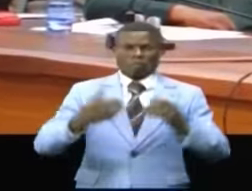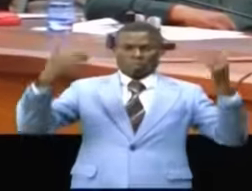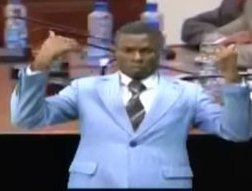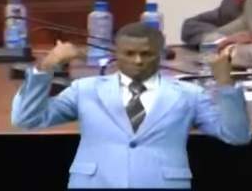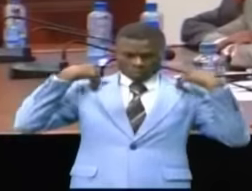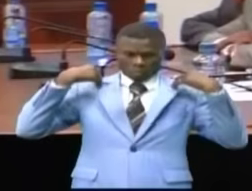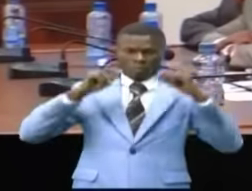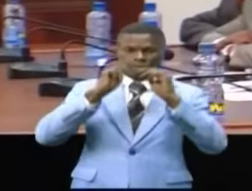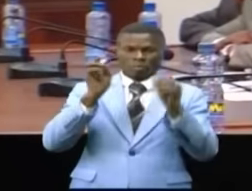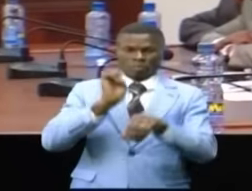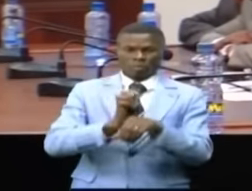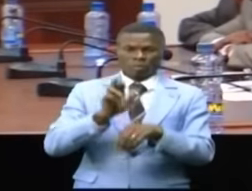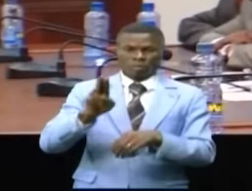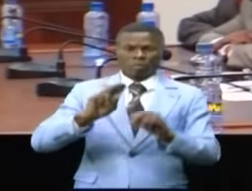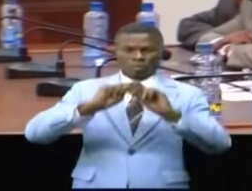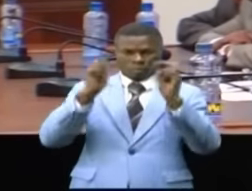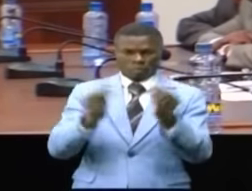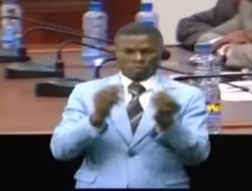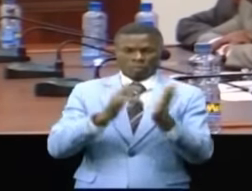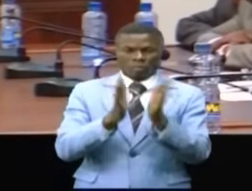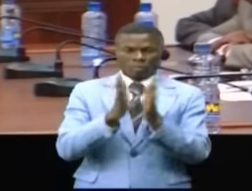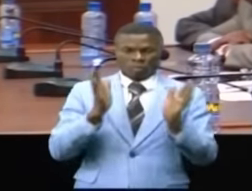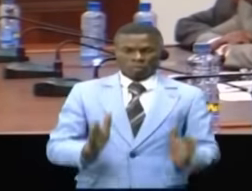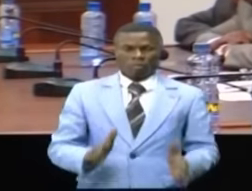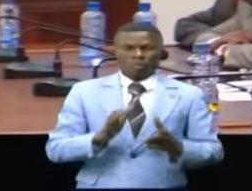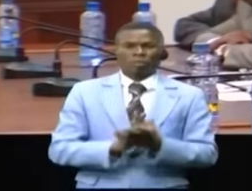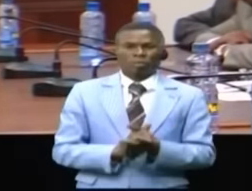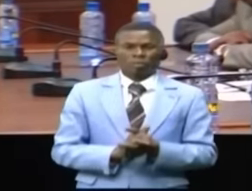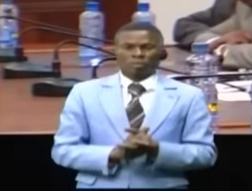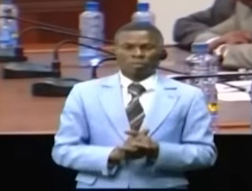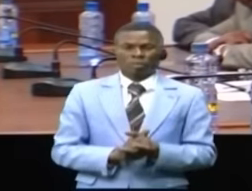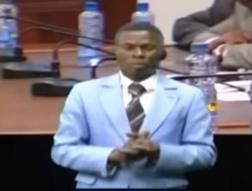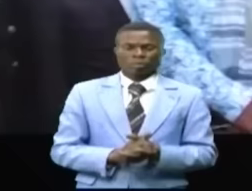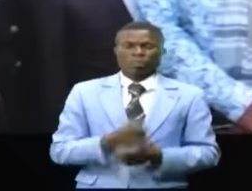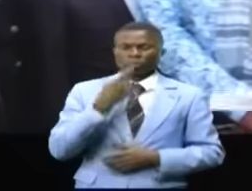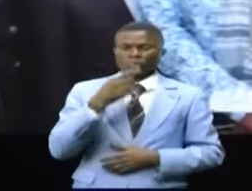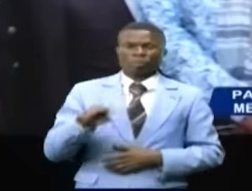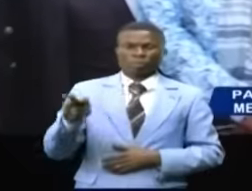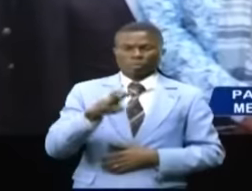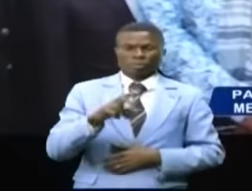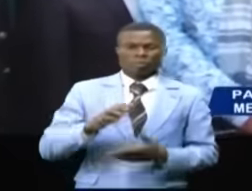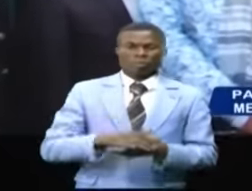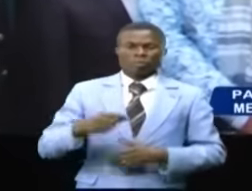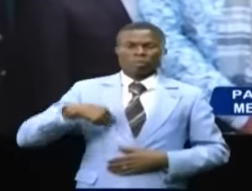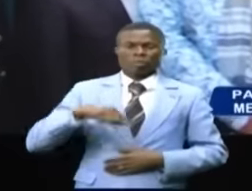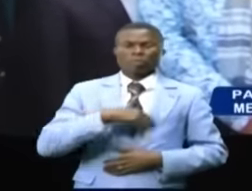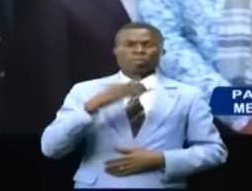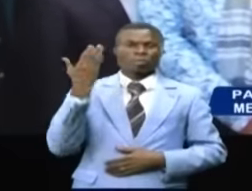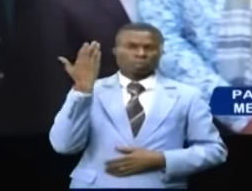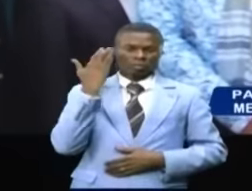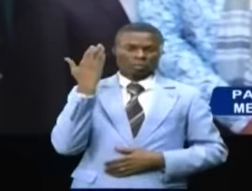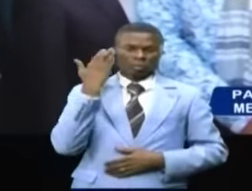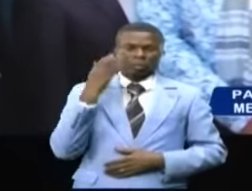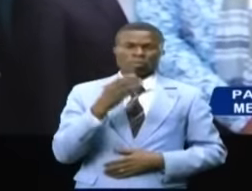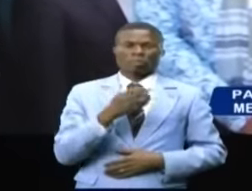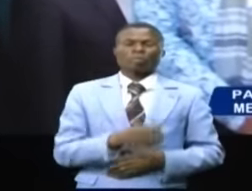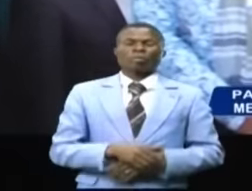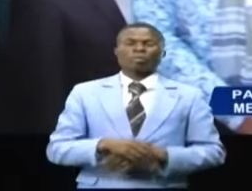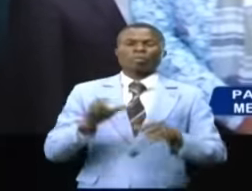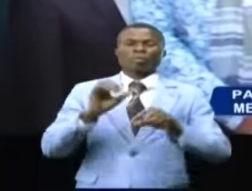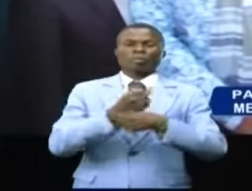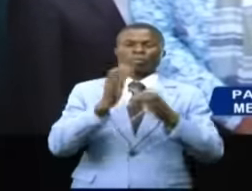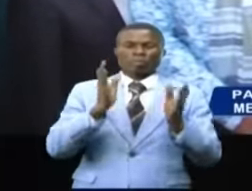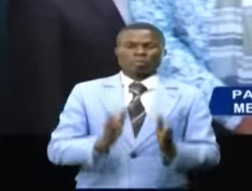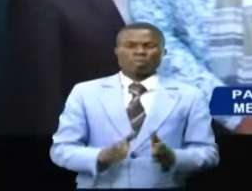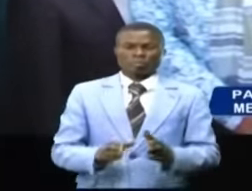l'ERC, une structure chrétienne. Écoutez, nous les pères, fondateurs,